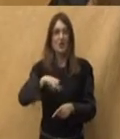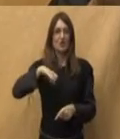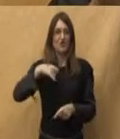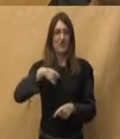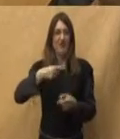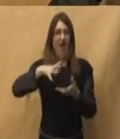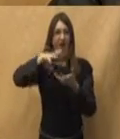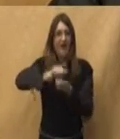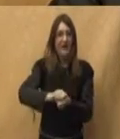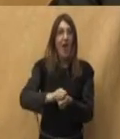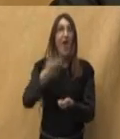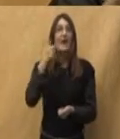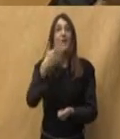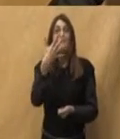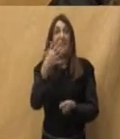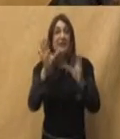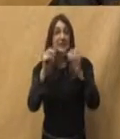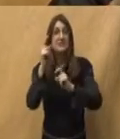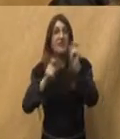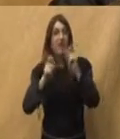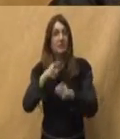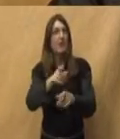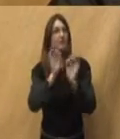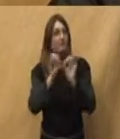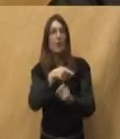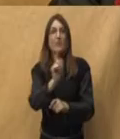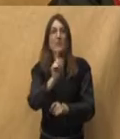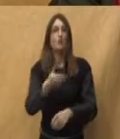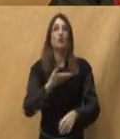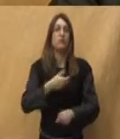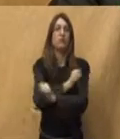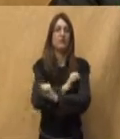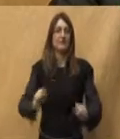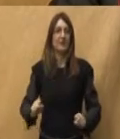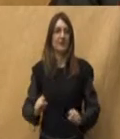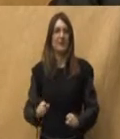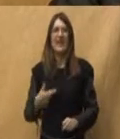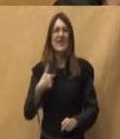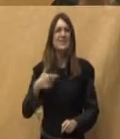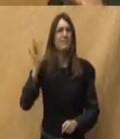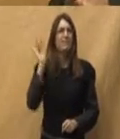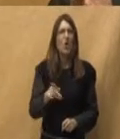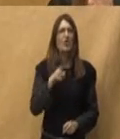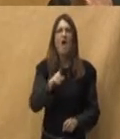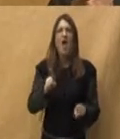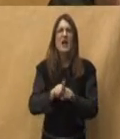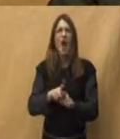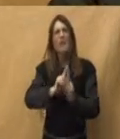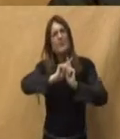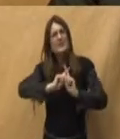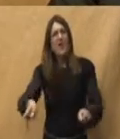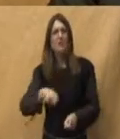probate 5 ili 10 deka, ništa vam neće biti, nećete udebljati. Prema tome, ja sam protiv toga da se pravi panika od neke vrste hrane.